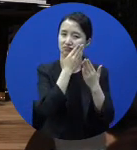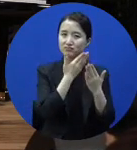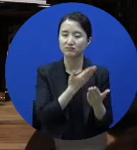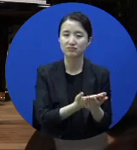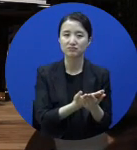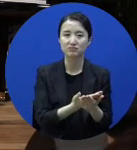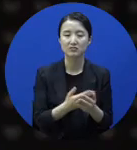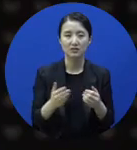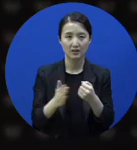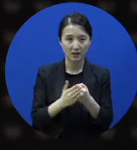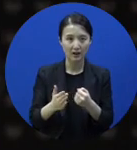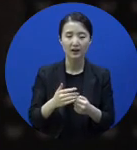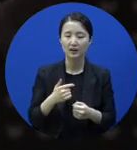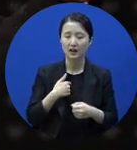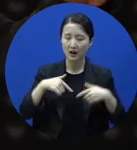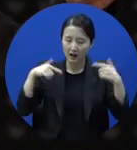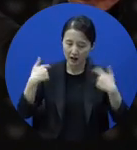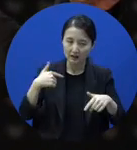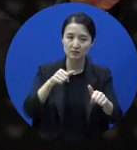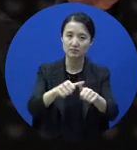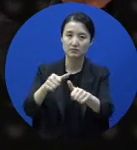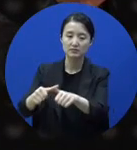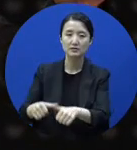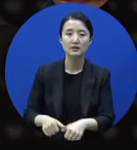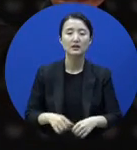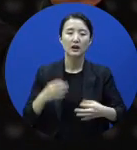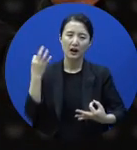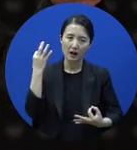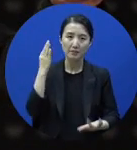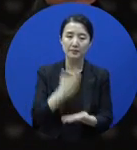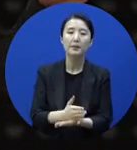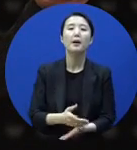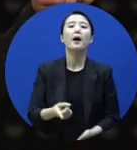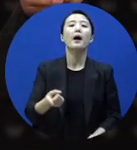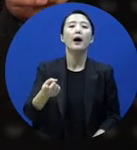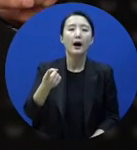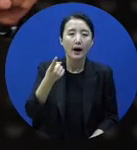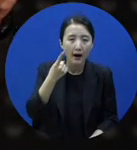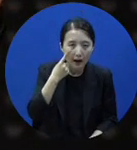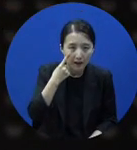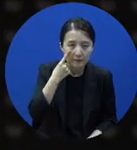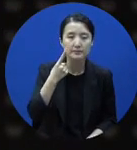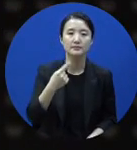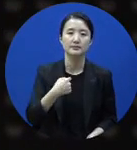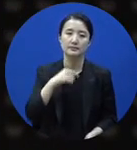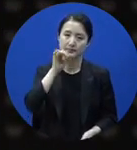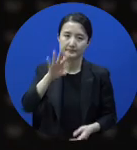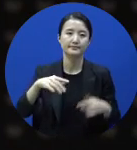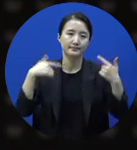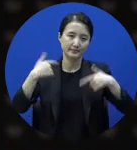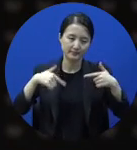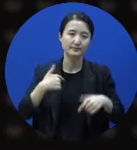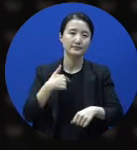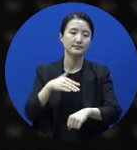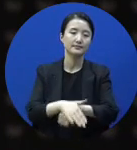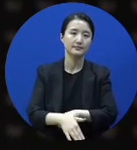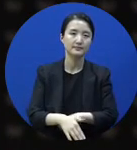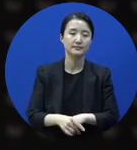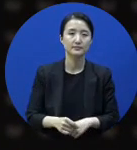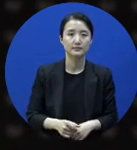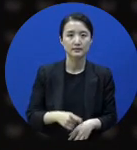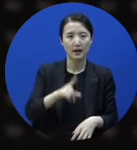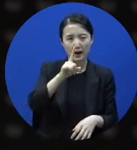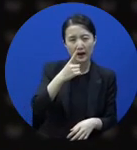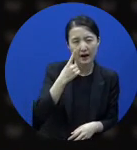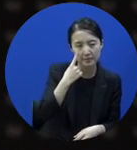어떻게 보면 저는 그걸 통해서 직장에서 얻지 못한 또 저의 어떤 일들, 새로운 어떤 일의 가치나 그런 걸 통해서 또 새로운 또 도전들에